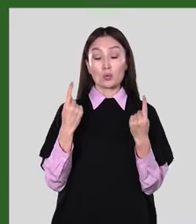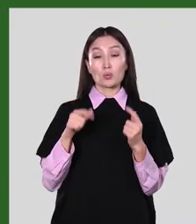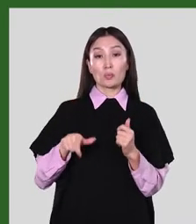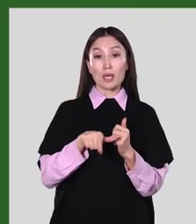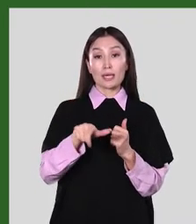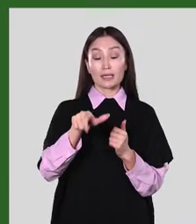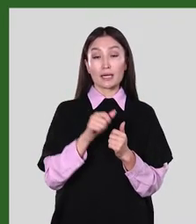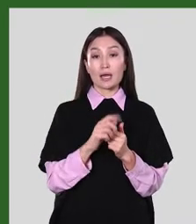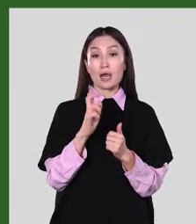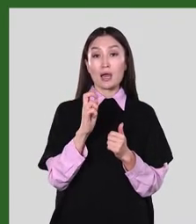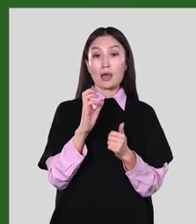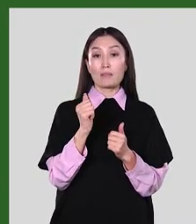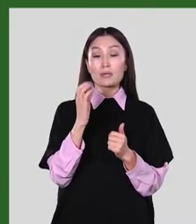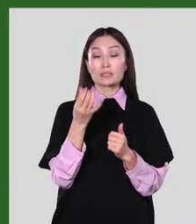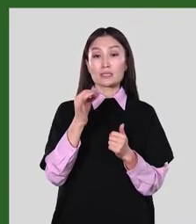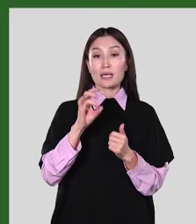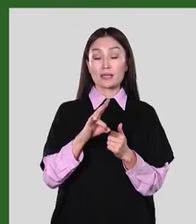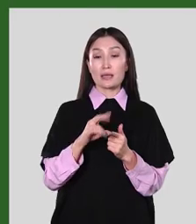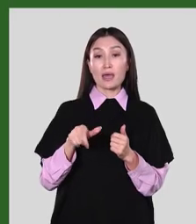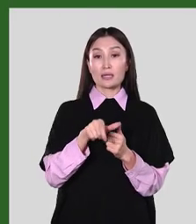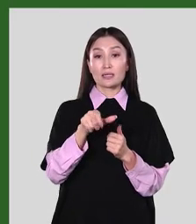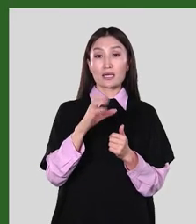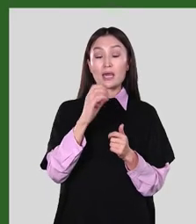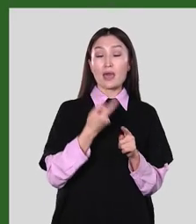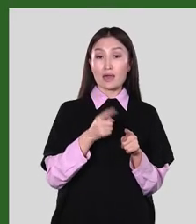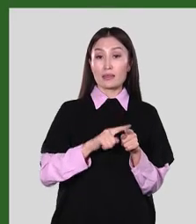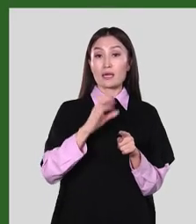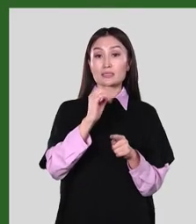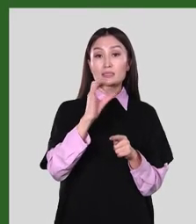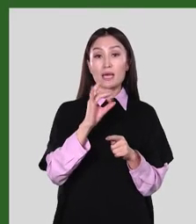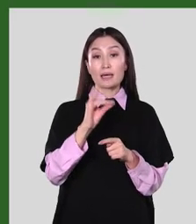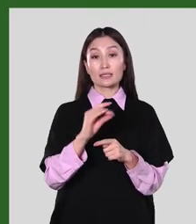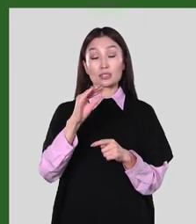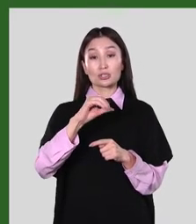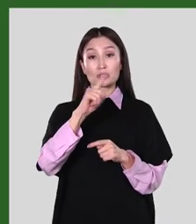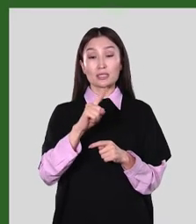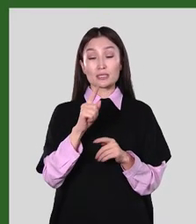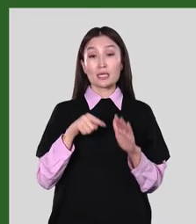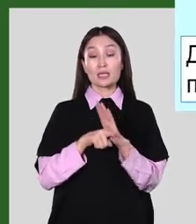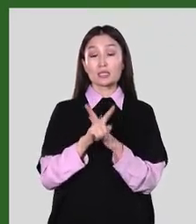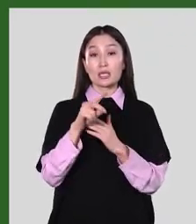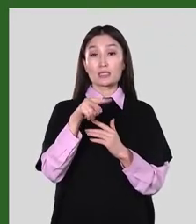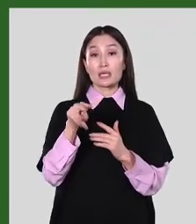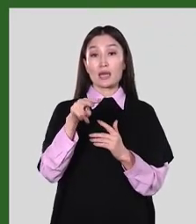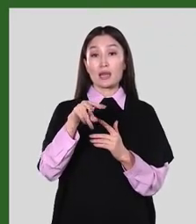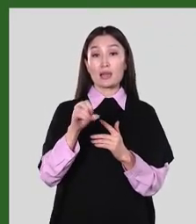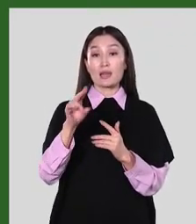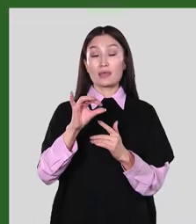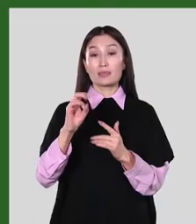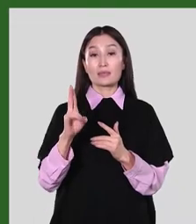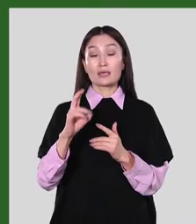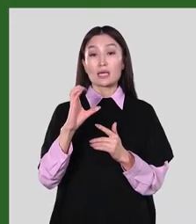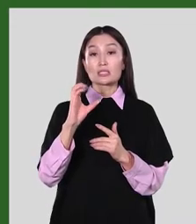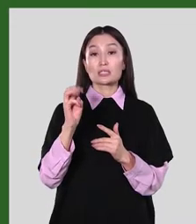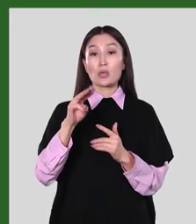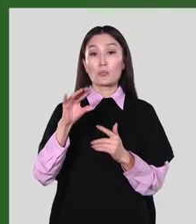бассейне реки тарим это старый джаз начинается с ледника семёнова как